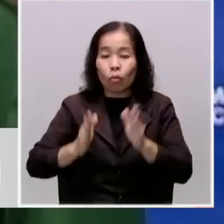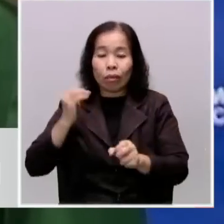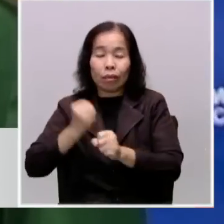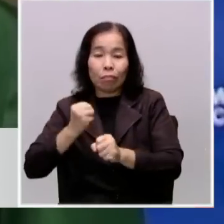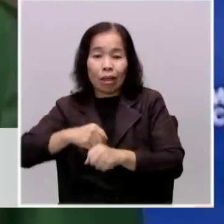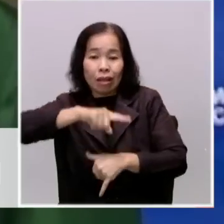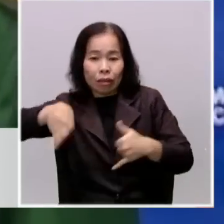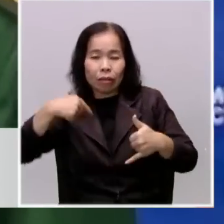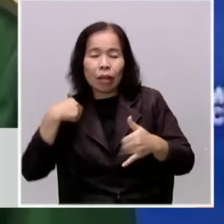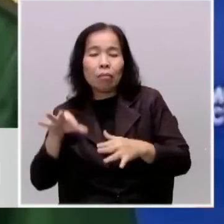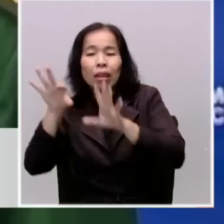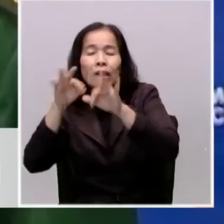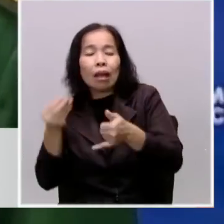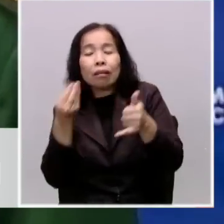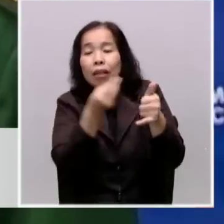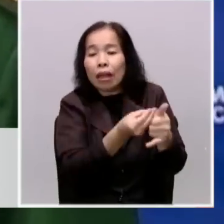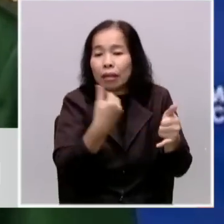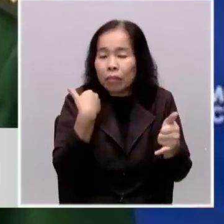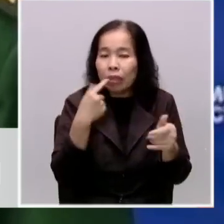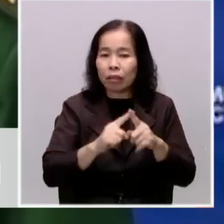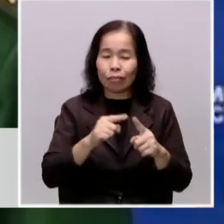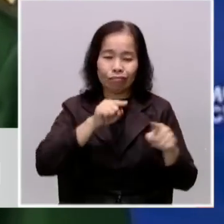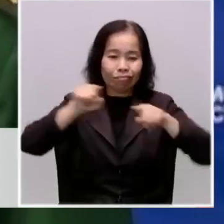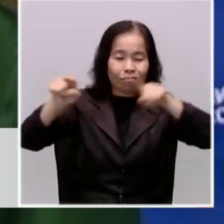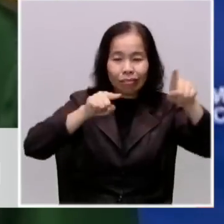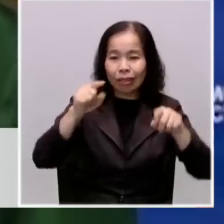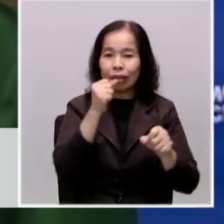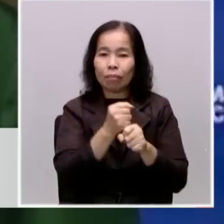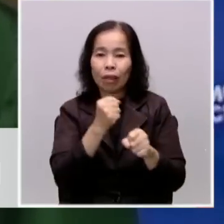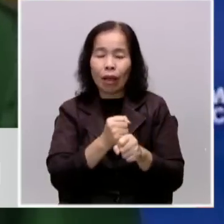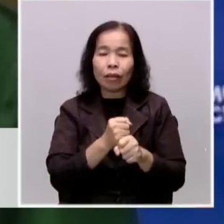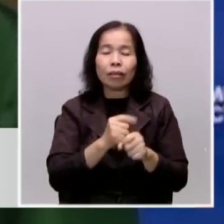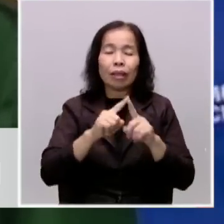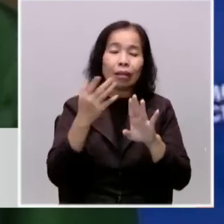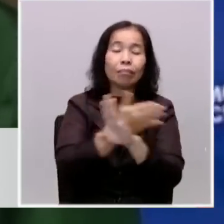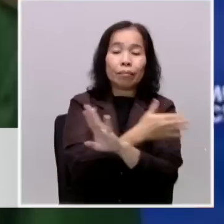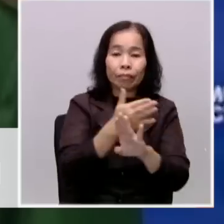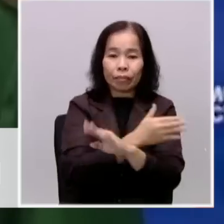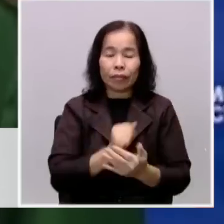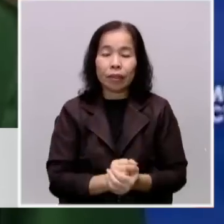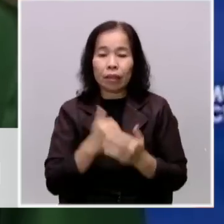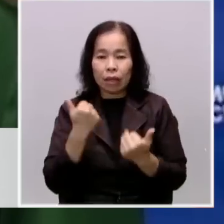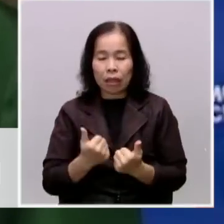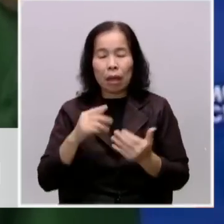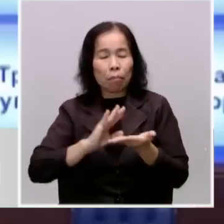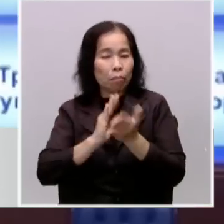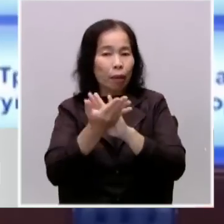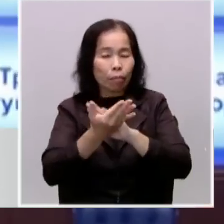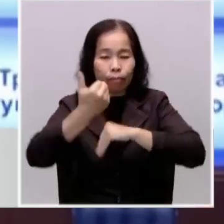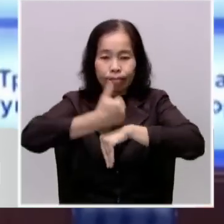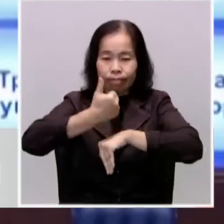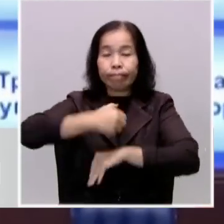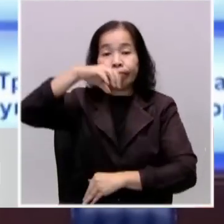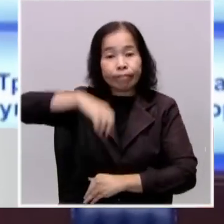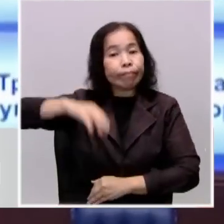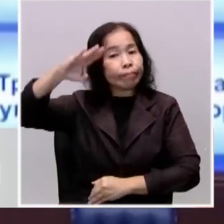ำเนินการยุทธศาสตร์นะคะพุ่งเป้าโจมตีไปที่โครงสร้างพื้นฐานของยูเครนในช่วงเวลาที่ผ่านมานั่นเองนี่ก็ถือว่าเป็นการเปลี่ยนแปลงผู้บัญชาการครั้งส